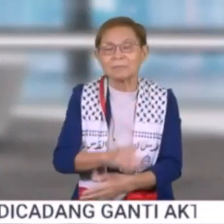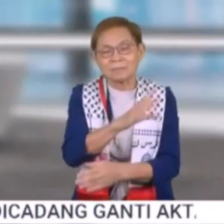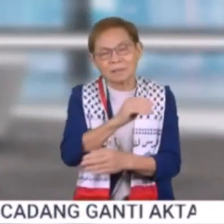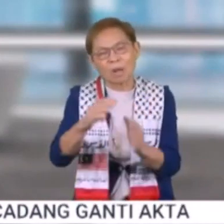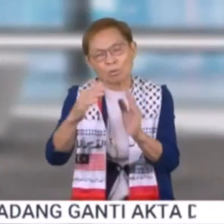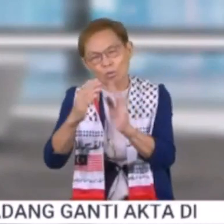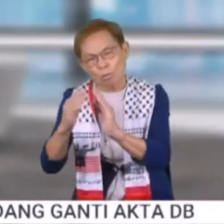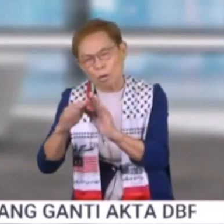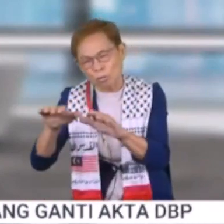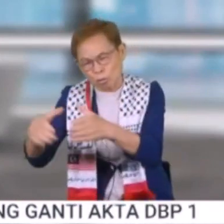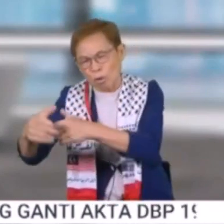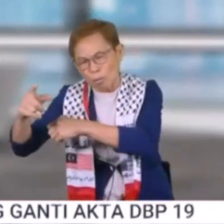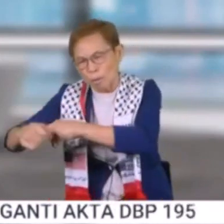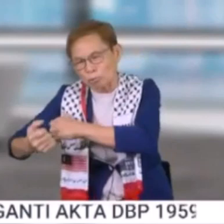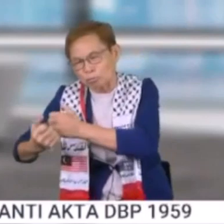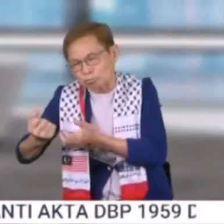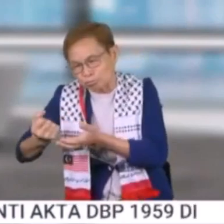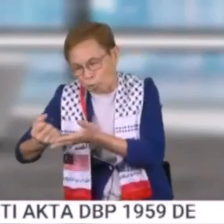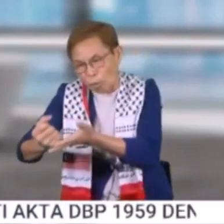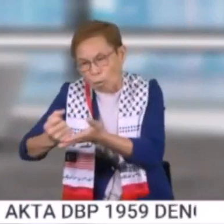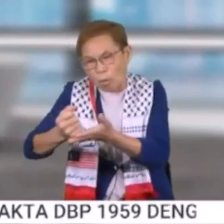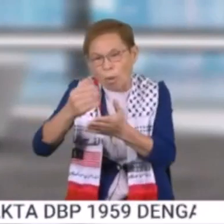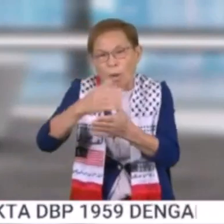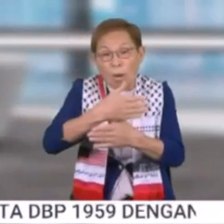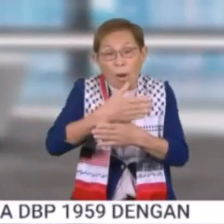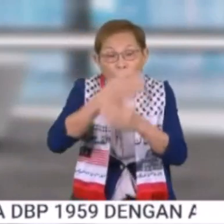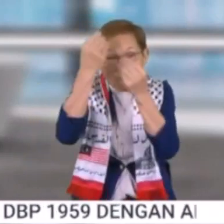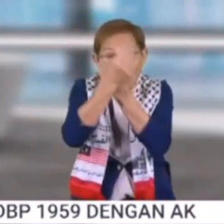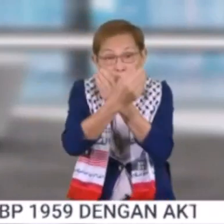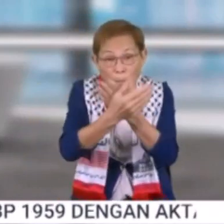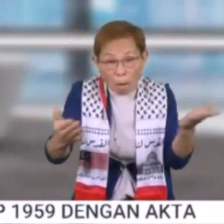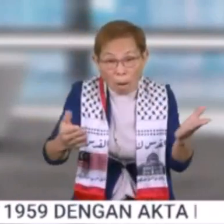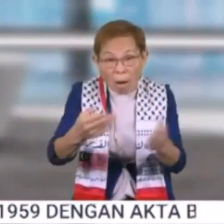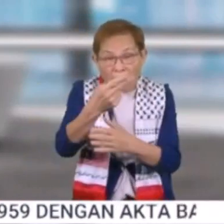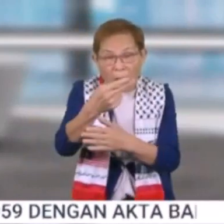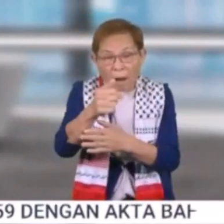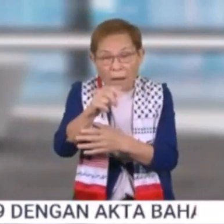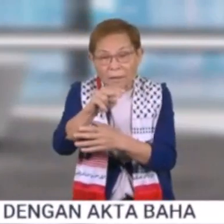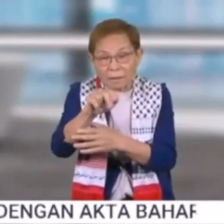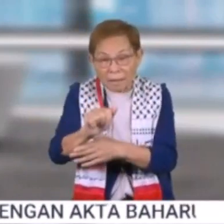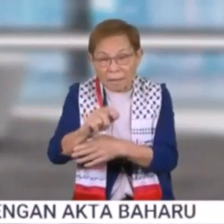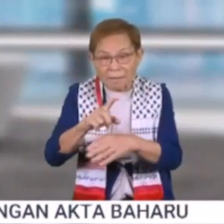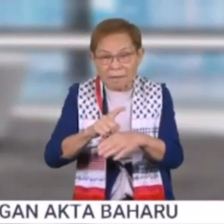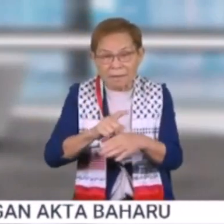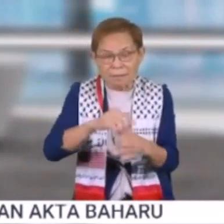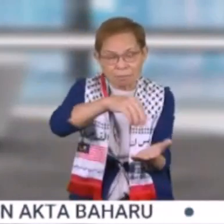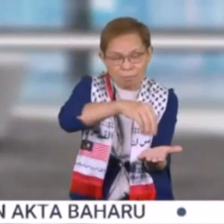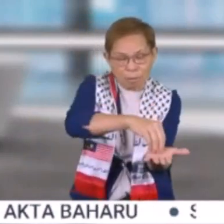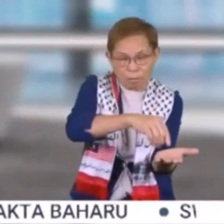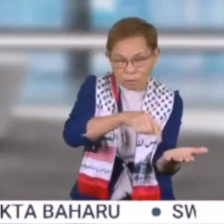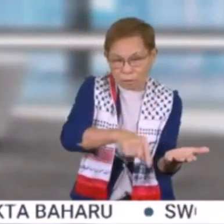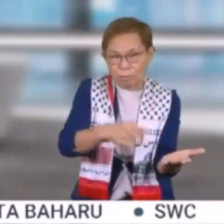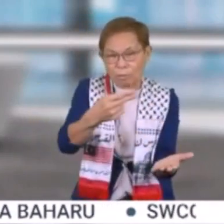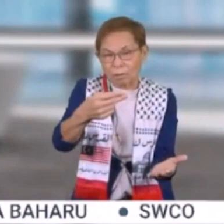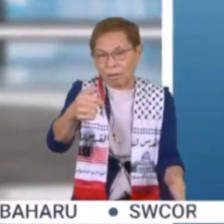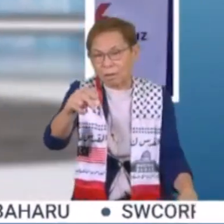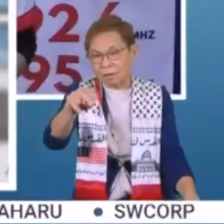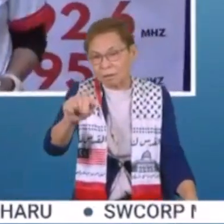beberapa rumah golongan yang memerlukan. Untuk perkongsiannya, kita bersama Hana Adlin Nasution Ahmad di lokasi. Silakan,